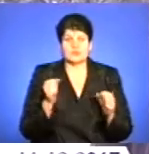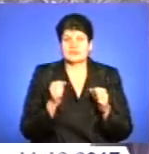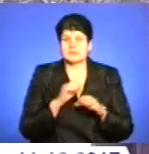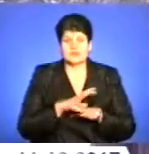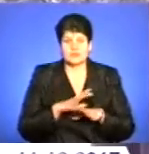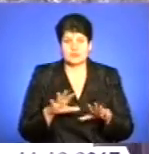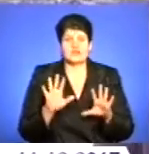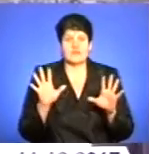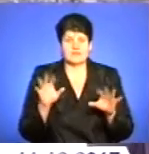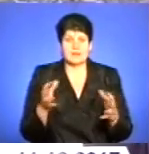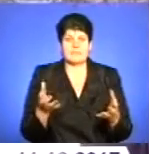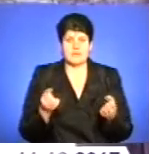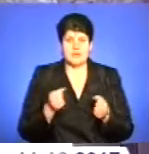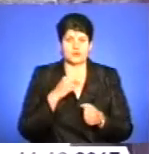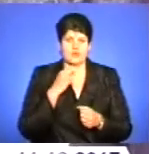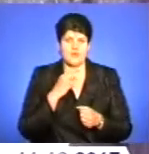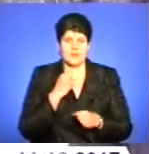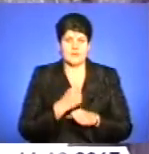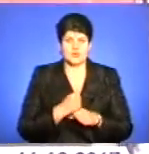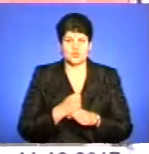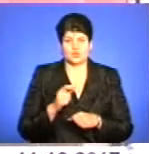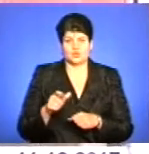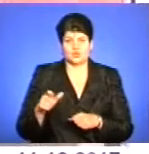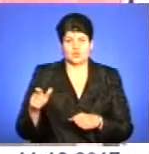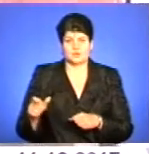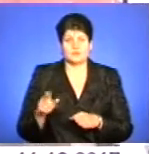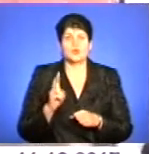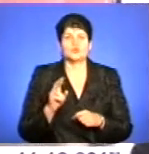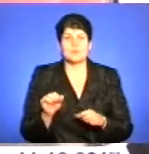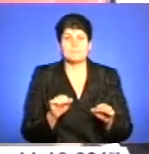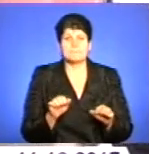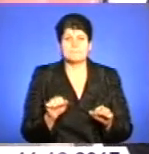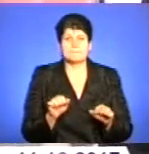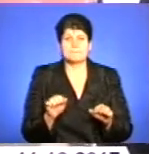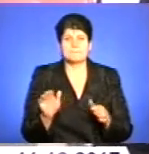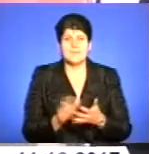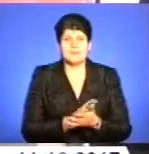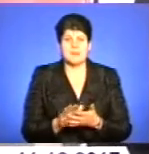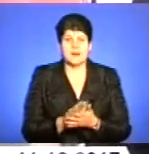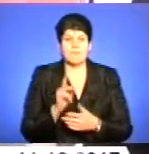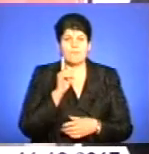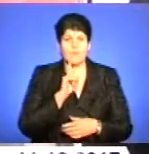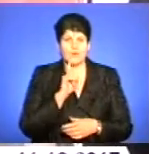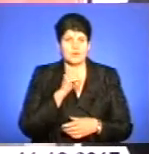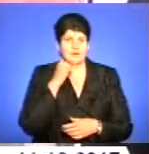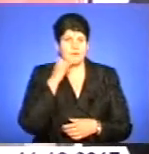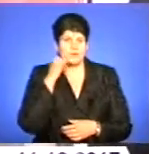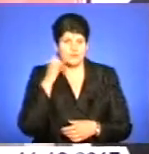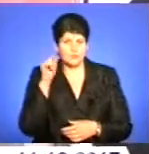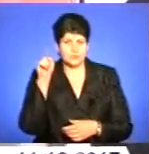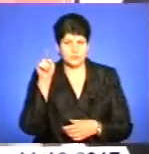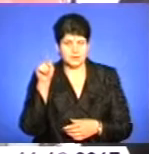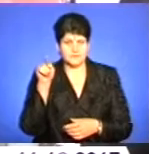все приймається до уваги і працюють люди. Хто прибирає? Поки не передзвонимо до них туди,